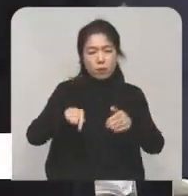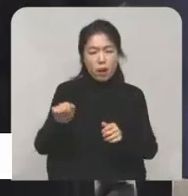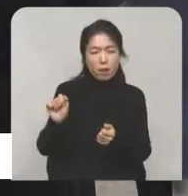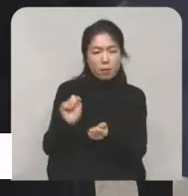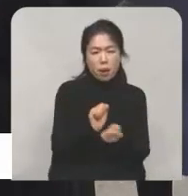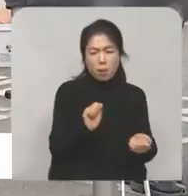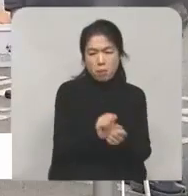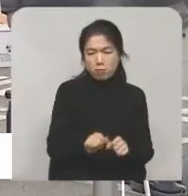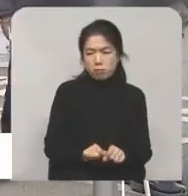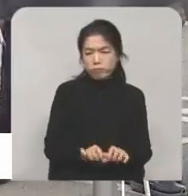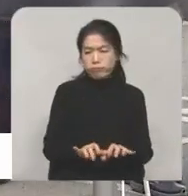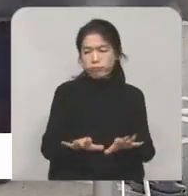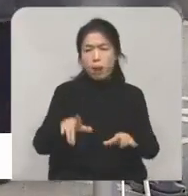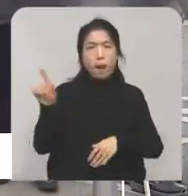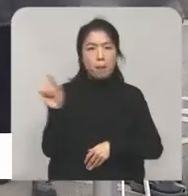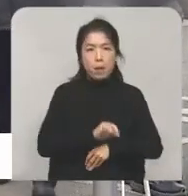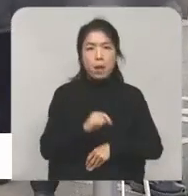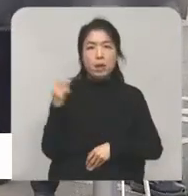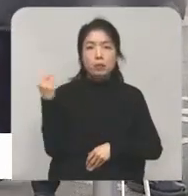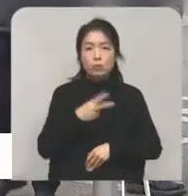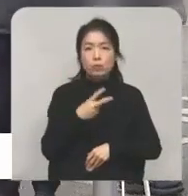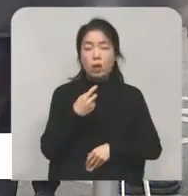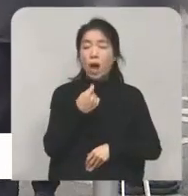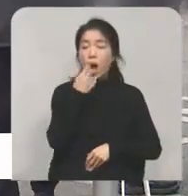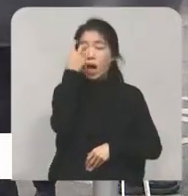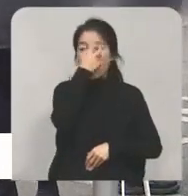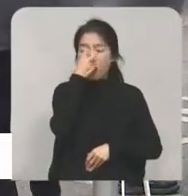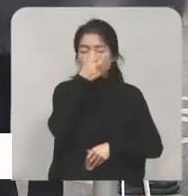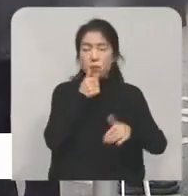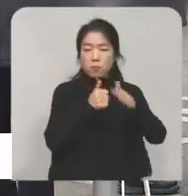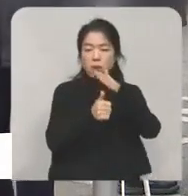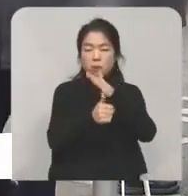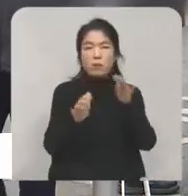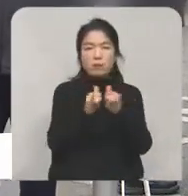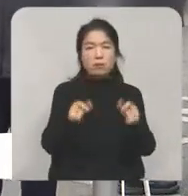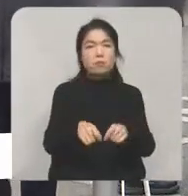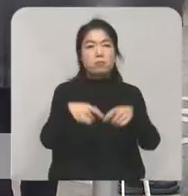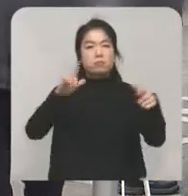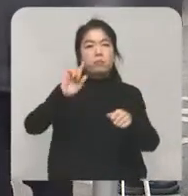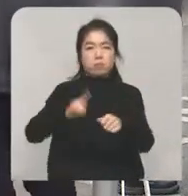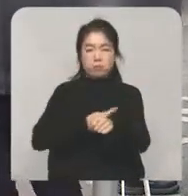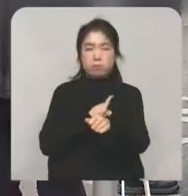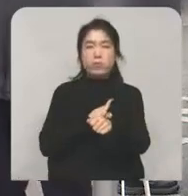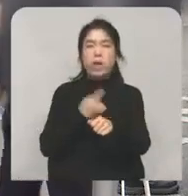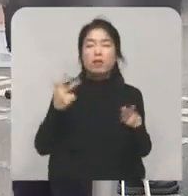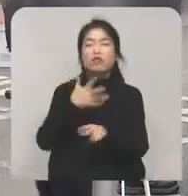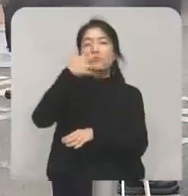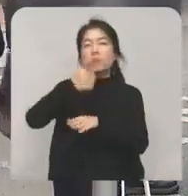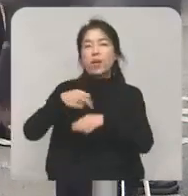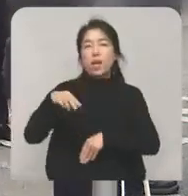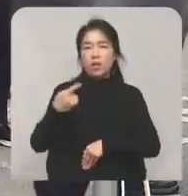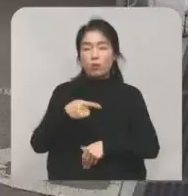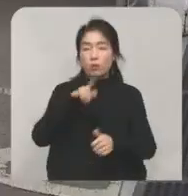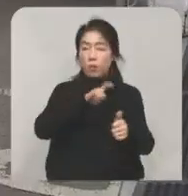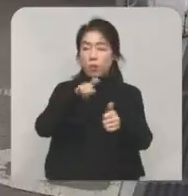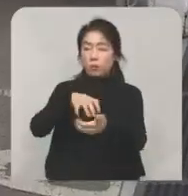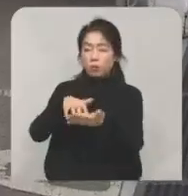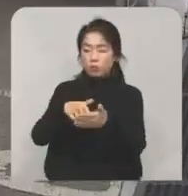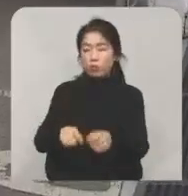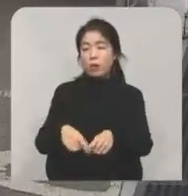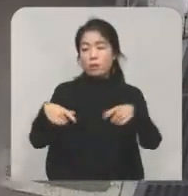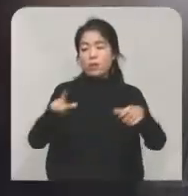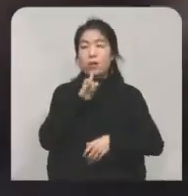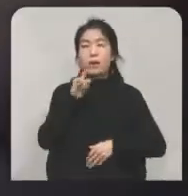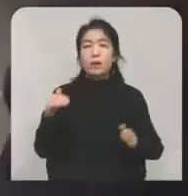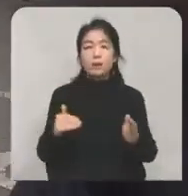확산이 빠르고 이에 따라 선별검사 소 등을 이용하는 시민들이 크게 늘면서 주말에도 확진 판정 되는 수가 늘고 있다고